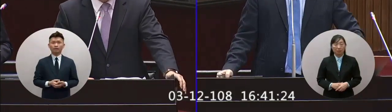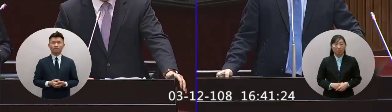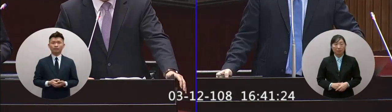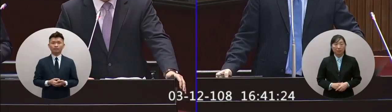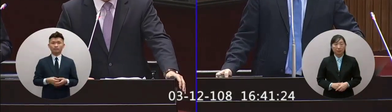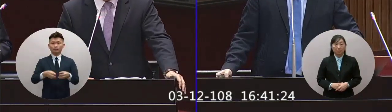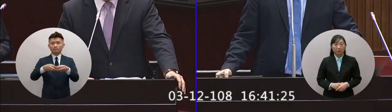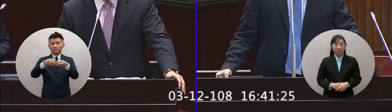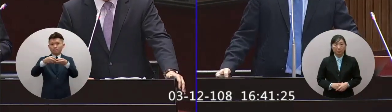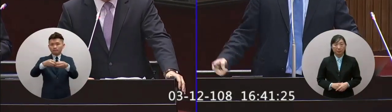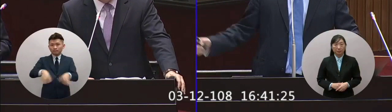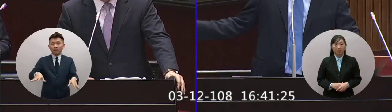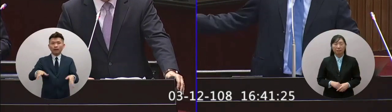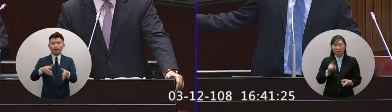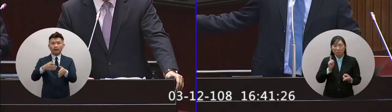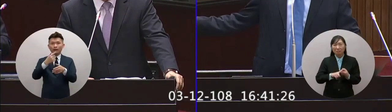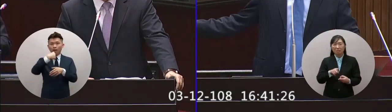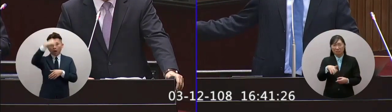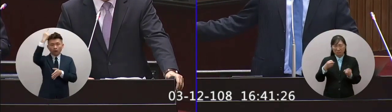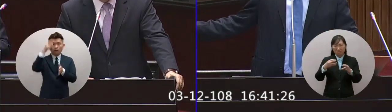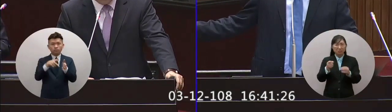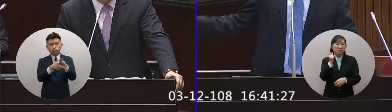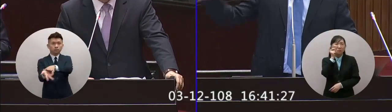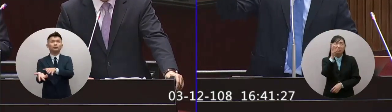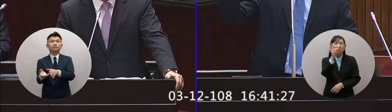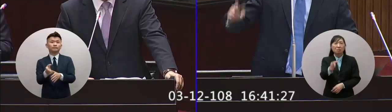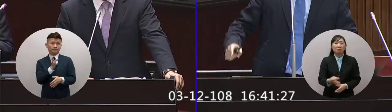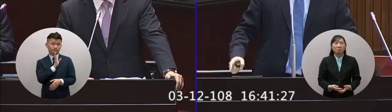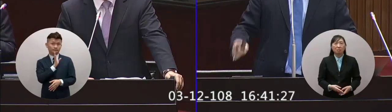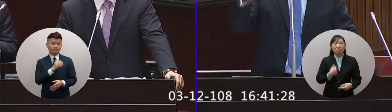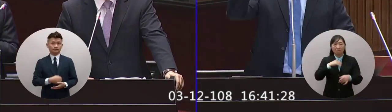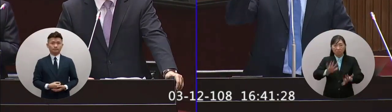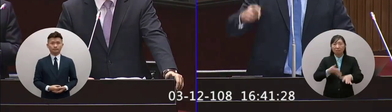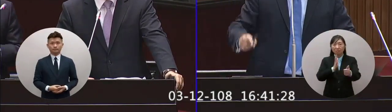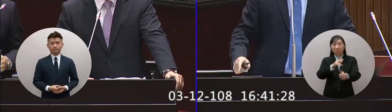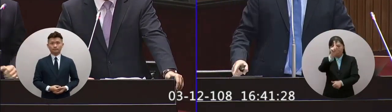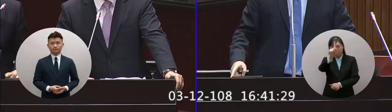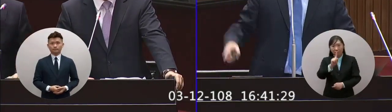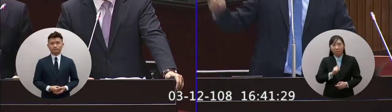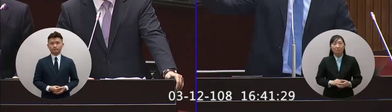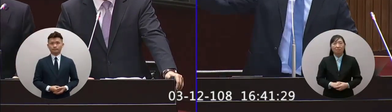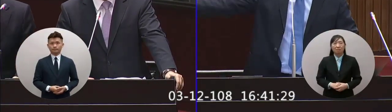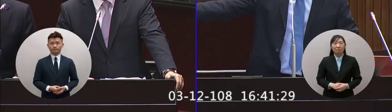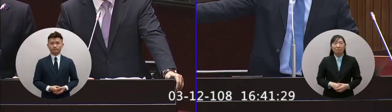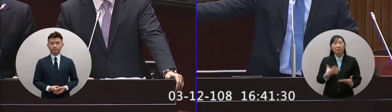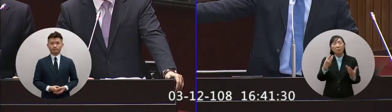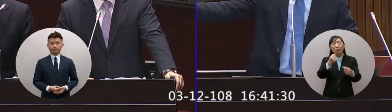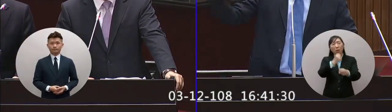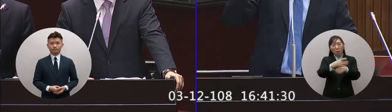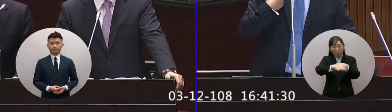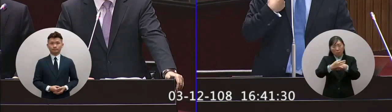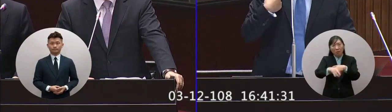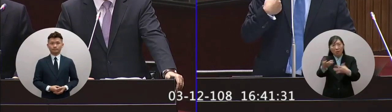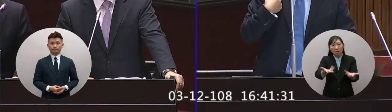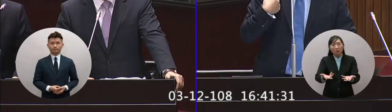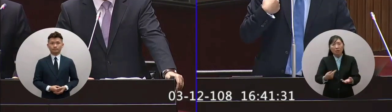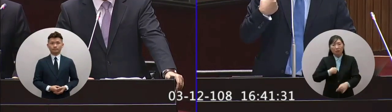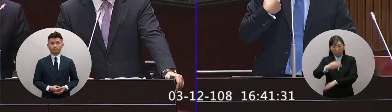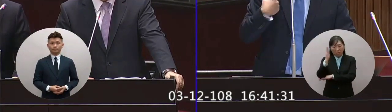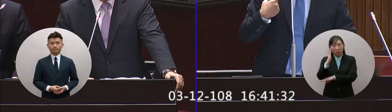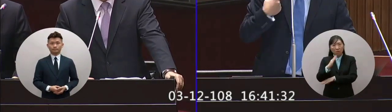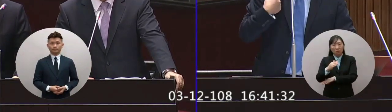事故很重要的原因。 对，这个谈了好几个月了， 是。 现在我的问题只有一个啊，没有做好的事情，我们政